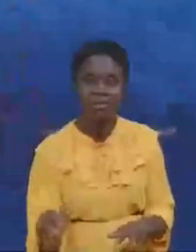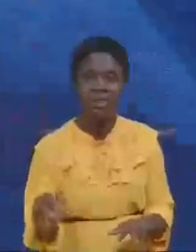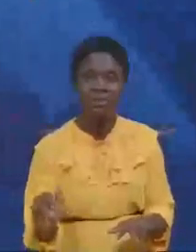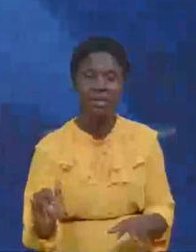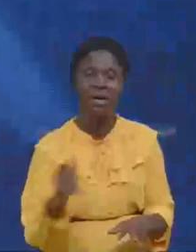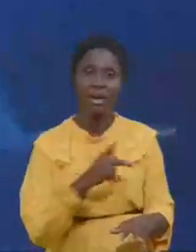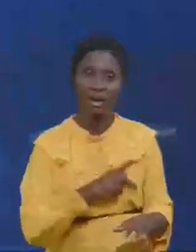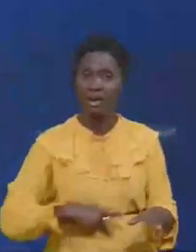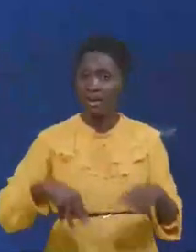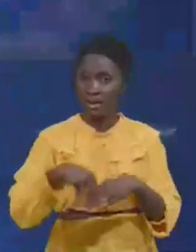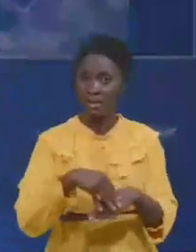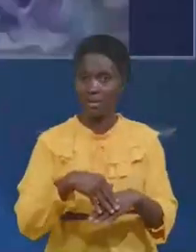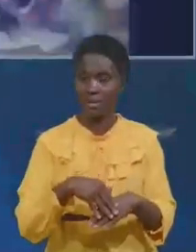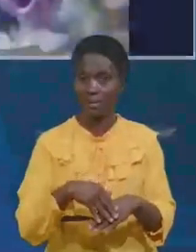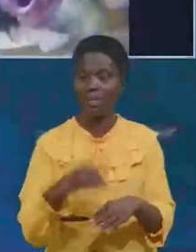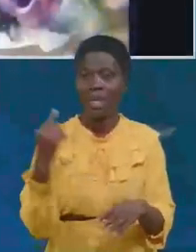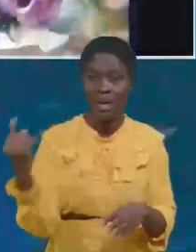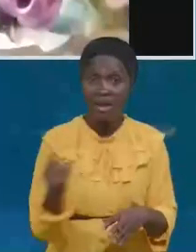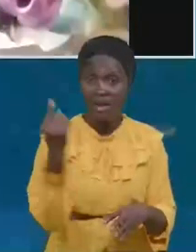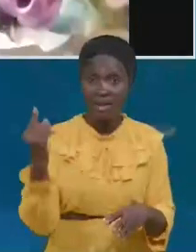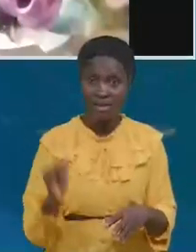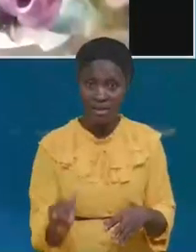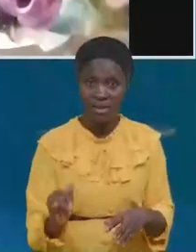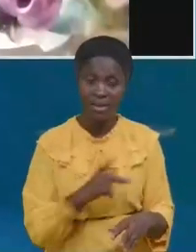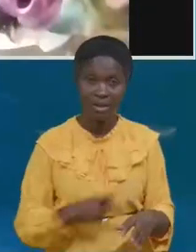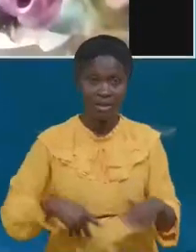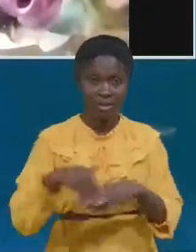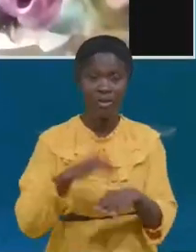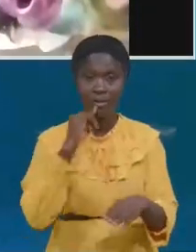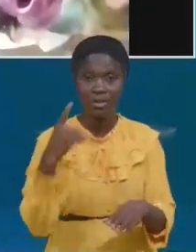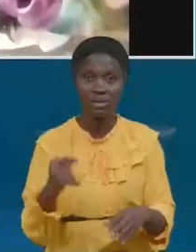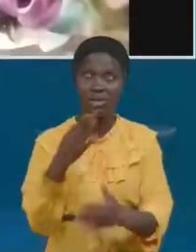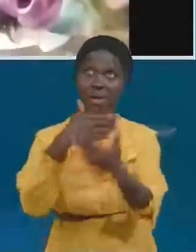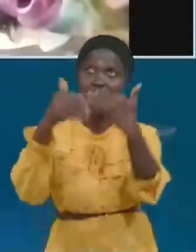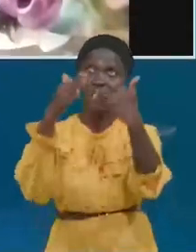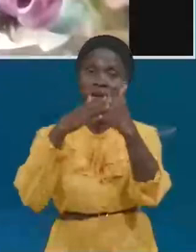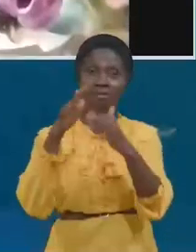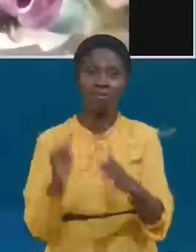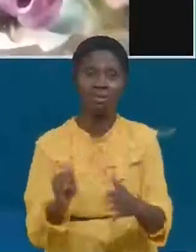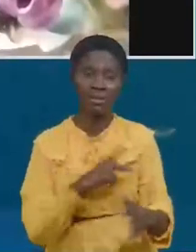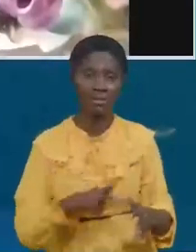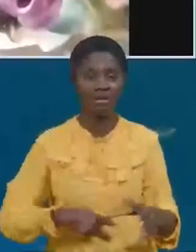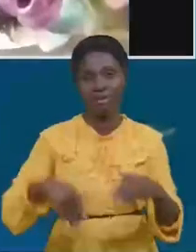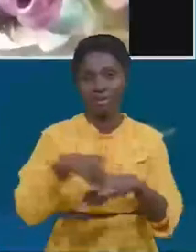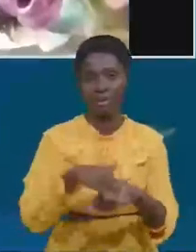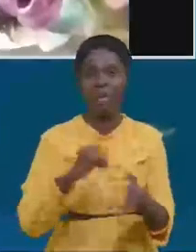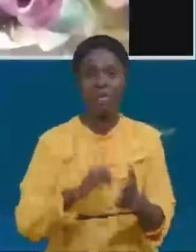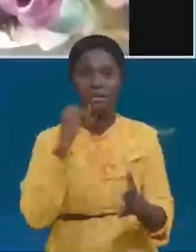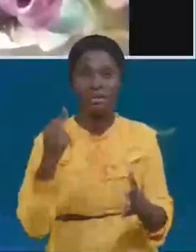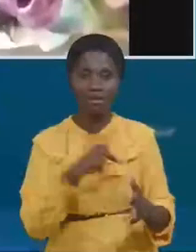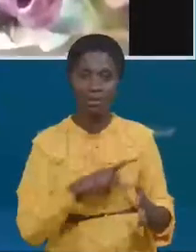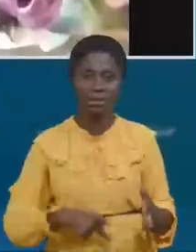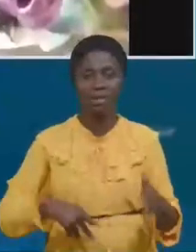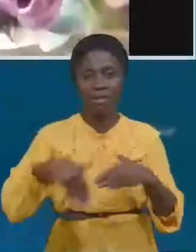royaume éternel, c'est le royaume céleste. Le royaume éternel, c'est le royaume de